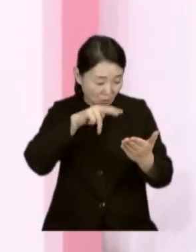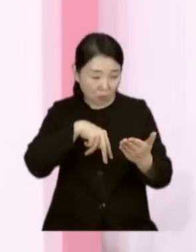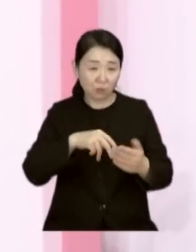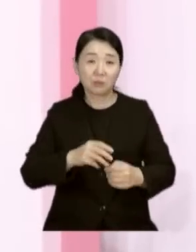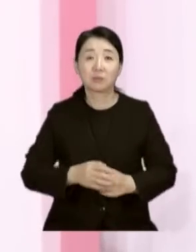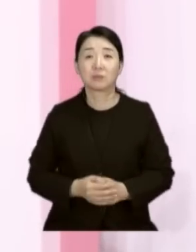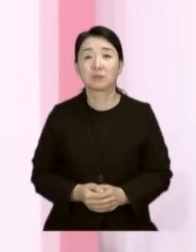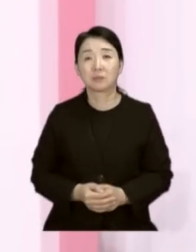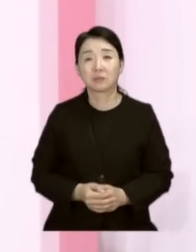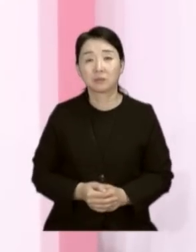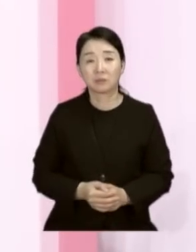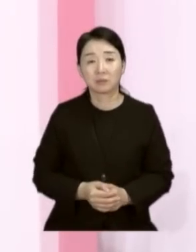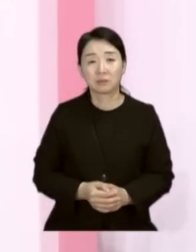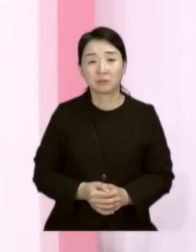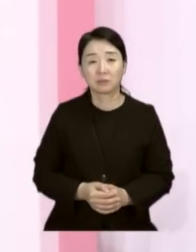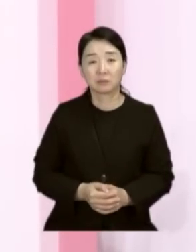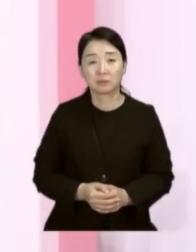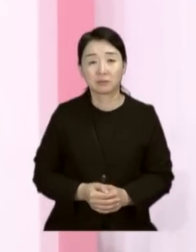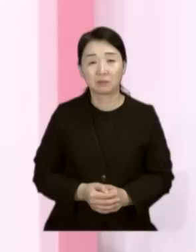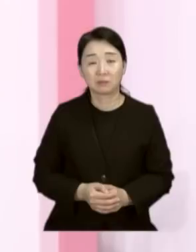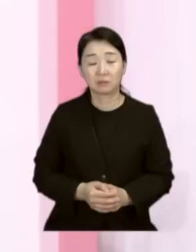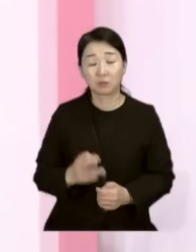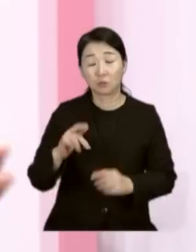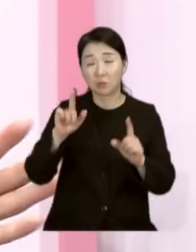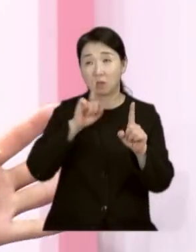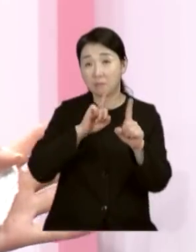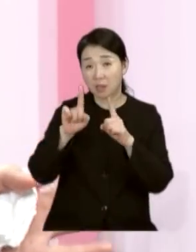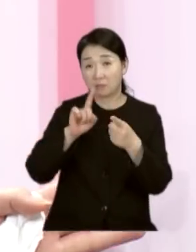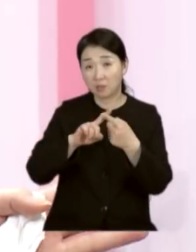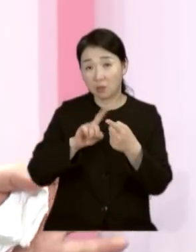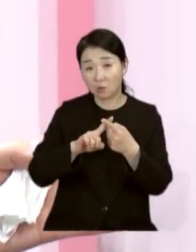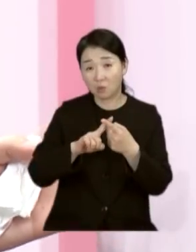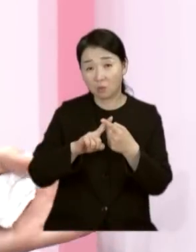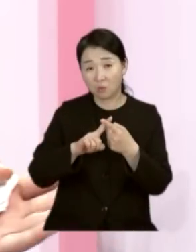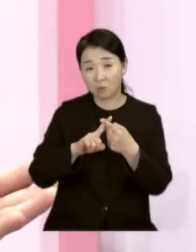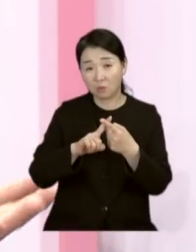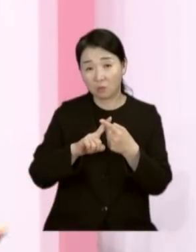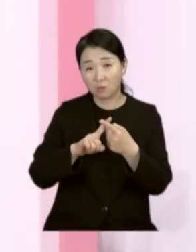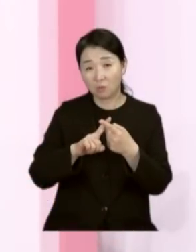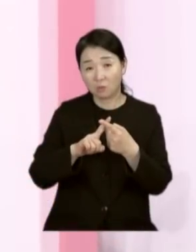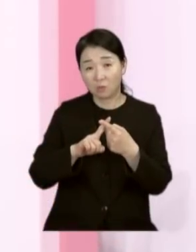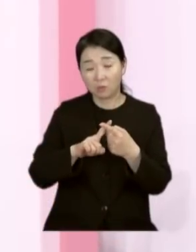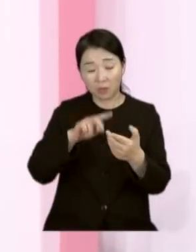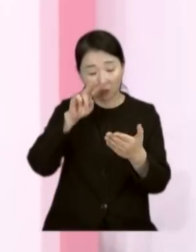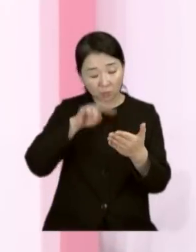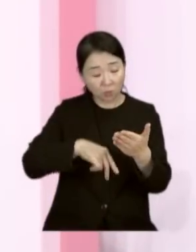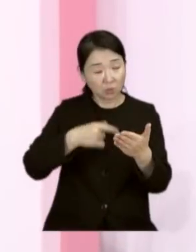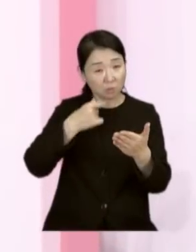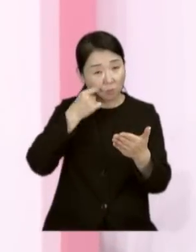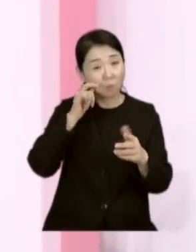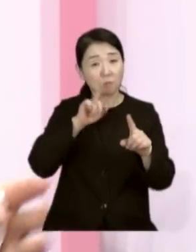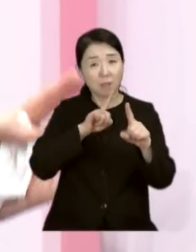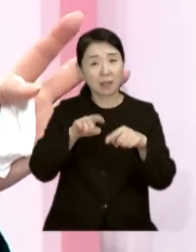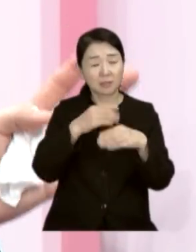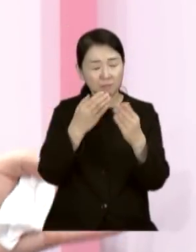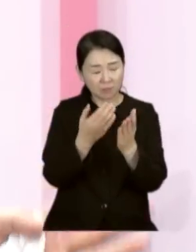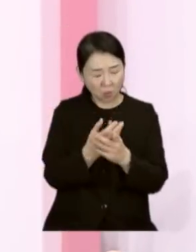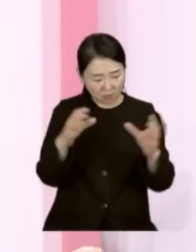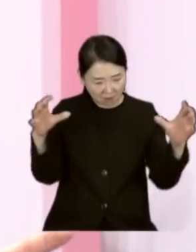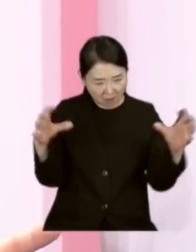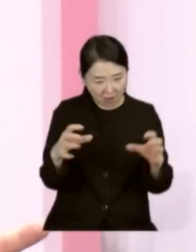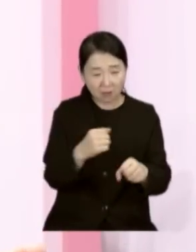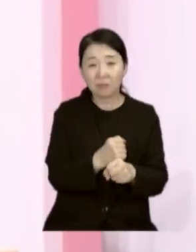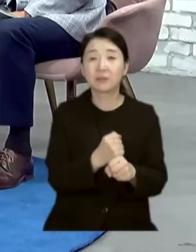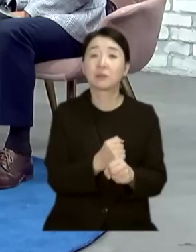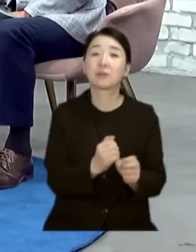하시고 그다음에 주일 말씀들을 다 이렇게 그동안 제가 보지 못했던 말씀들을 다